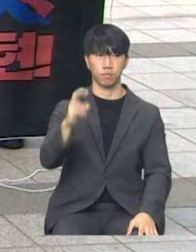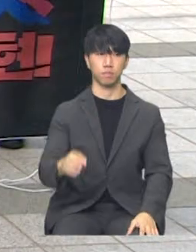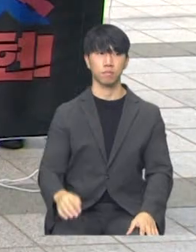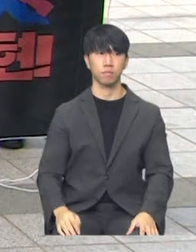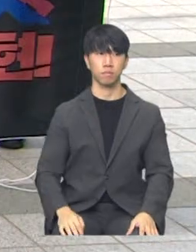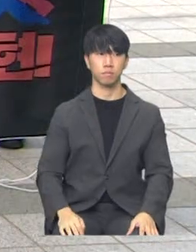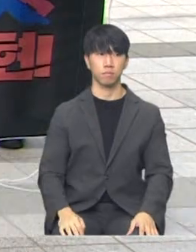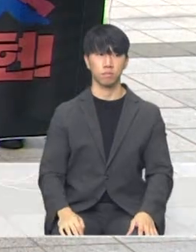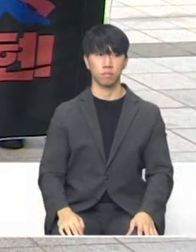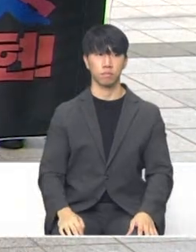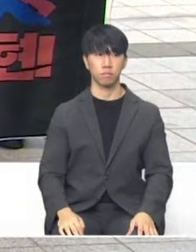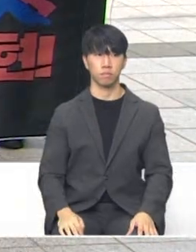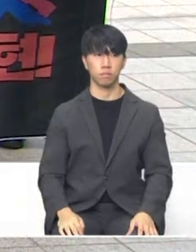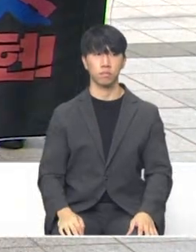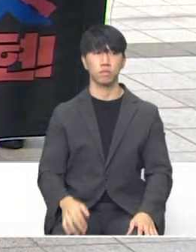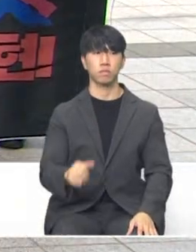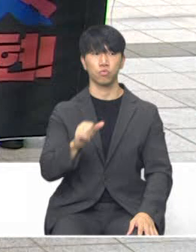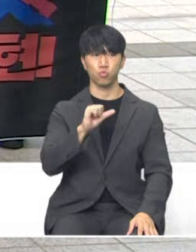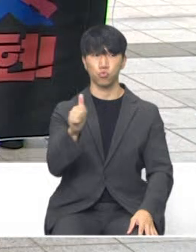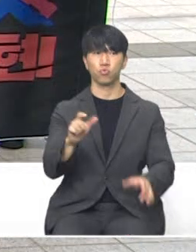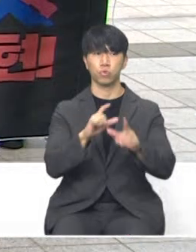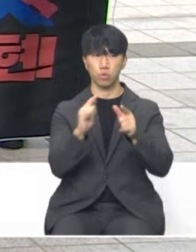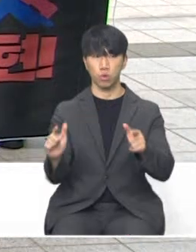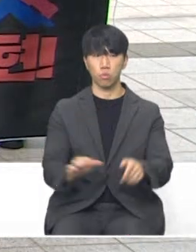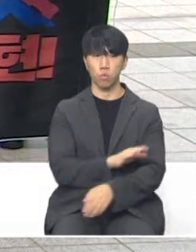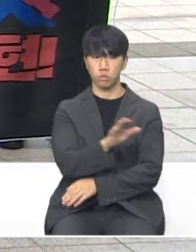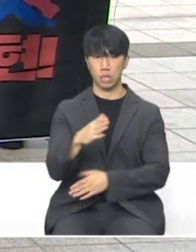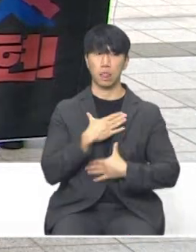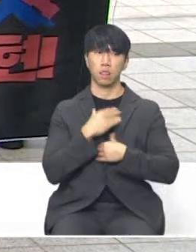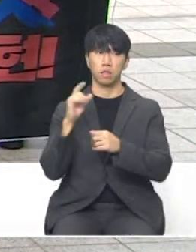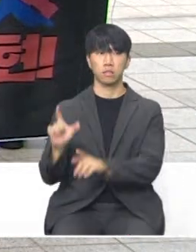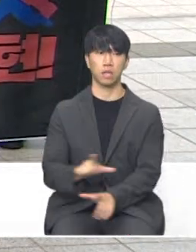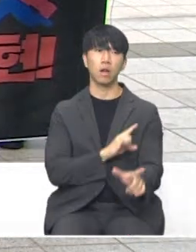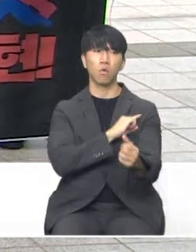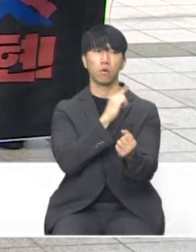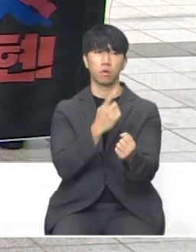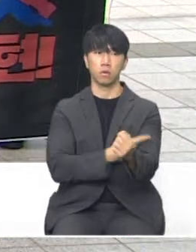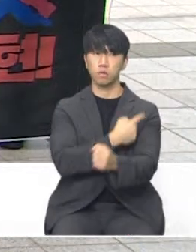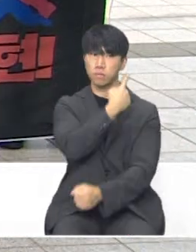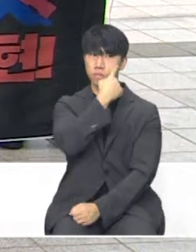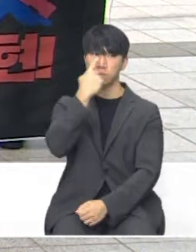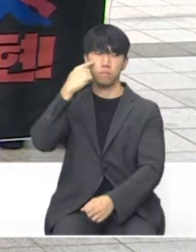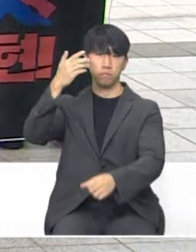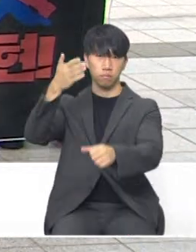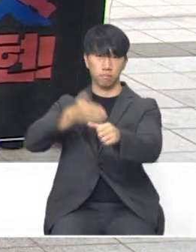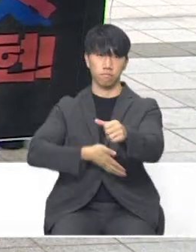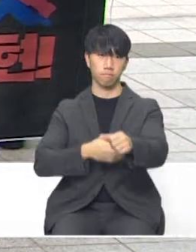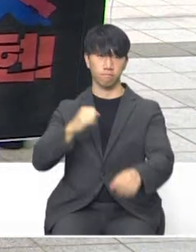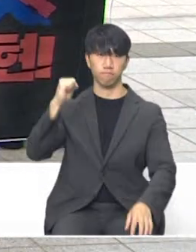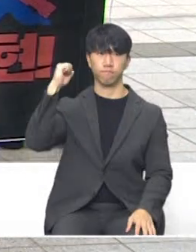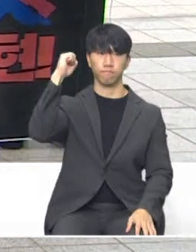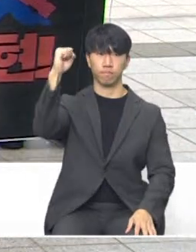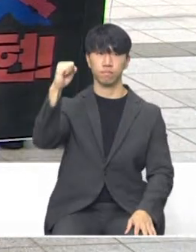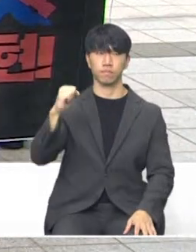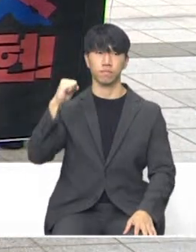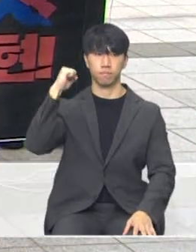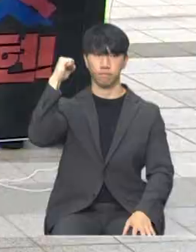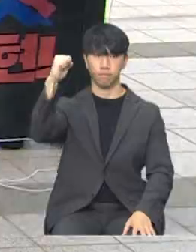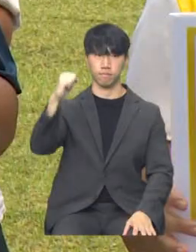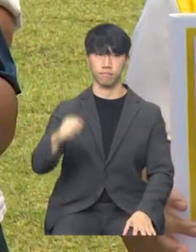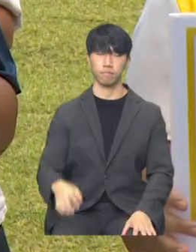않고 모두가 안전하게 살아갈 권리를 보장하라! 보장하라! 보장하라!